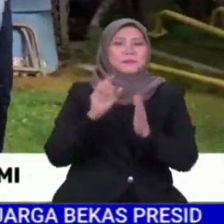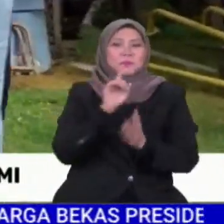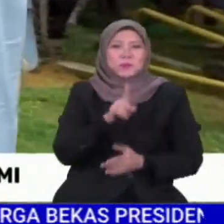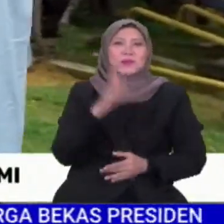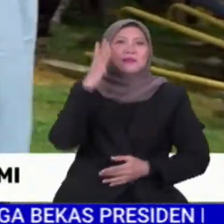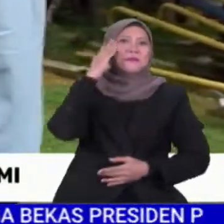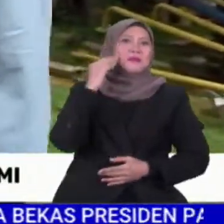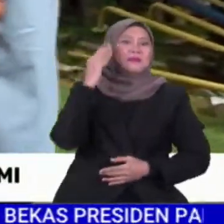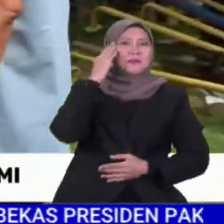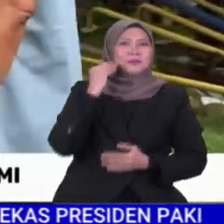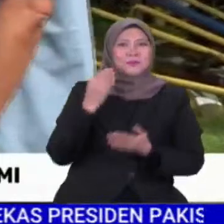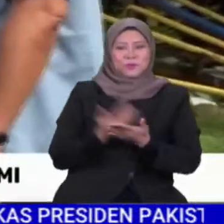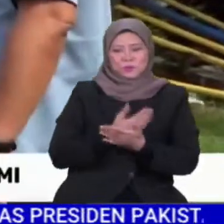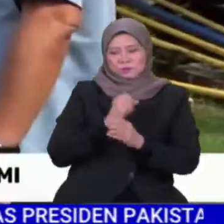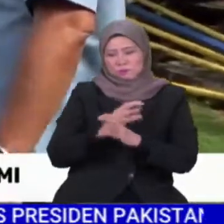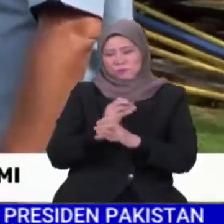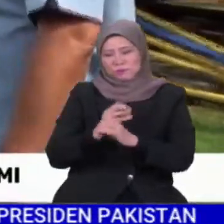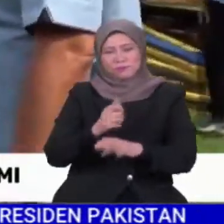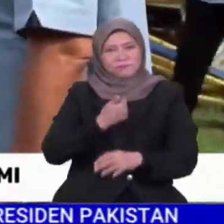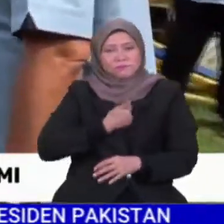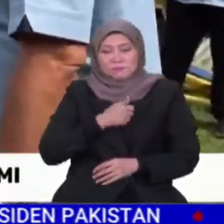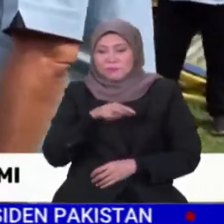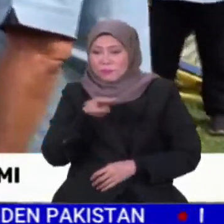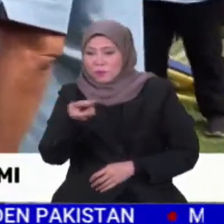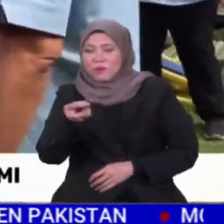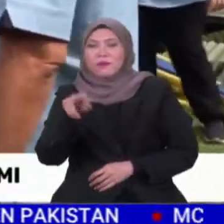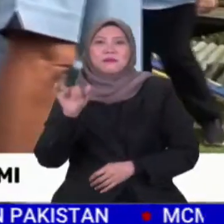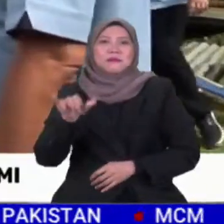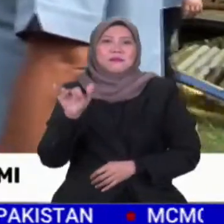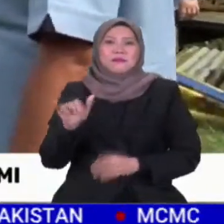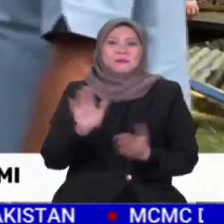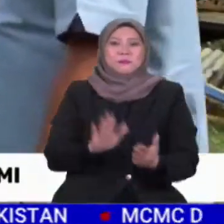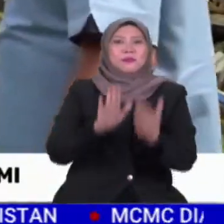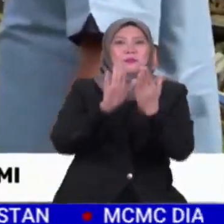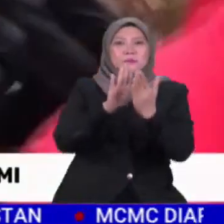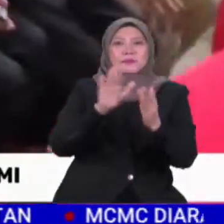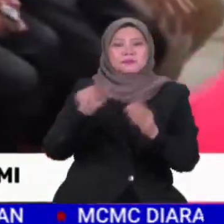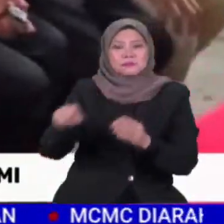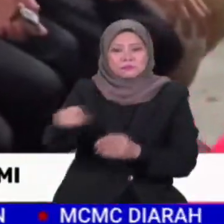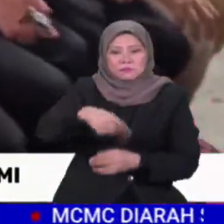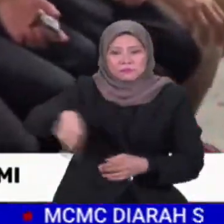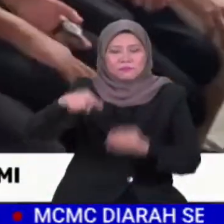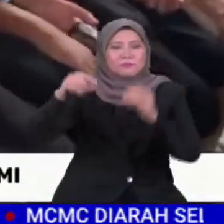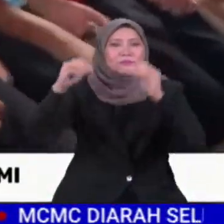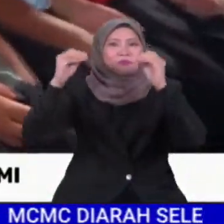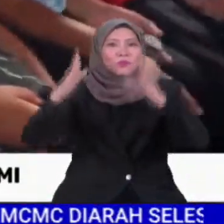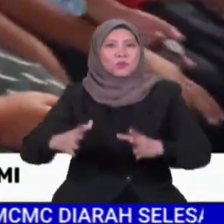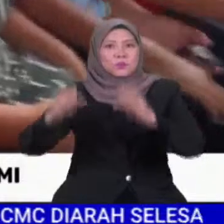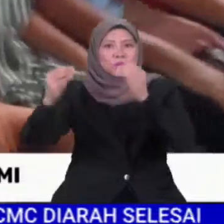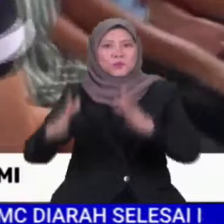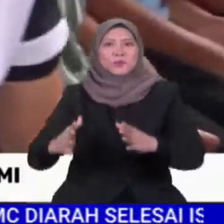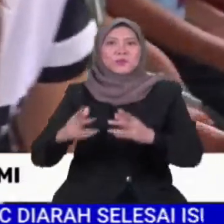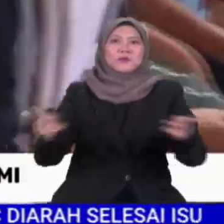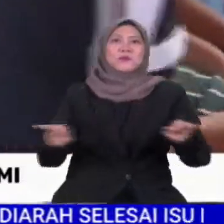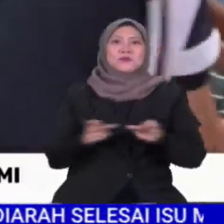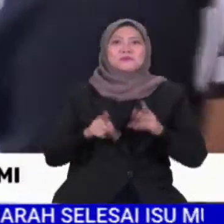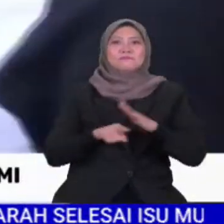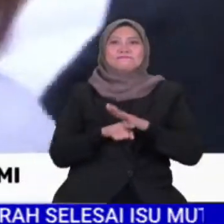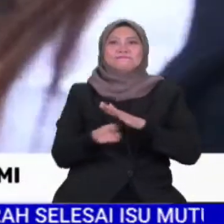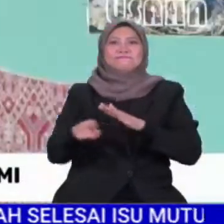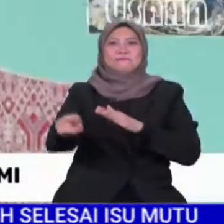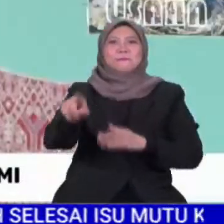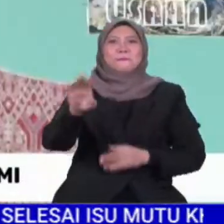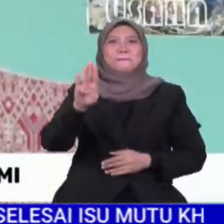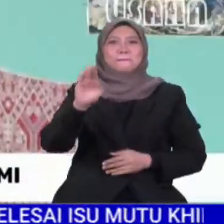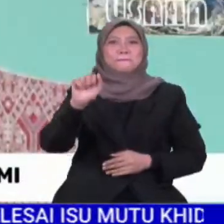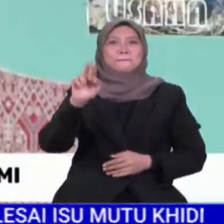baharu baginya sebagai usaha melihat sendiri keadaan yang dihadapi oleh warga pendidikan di kawasan pedalaman Baram